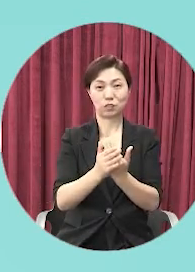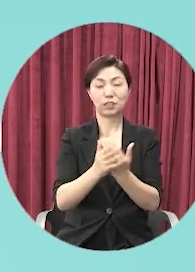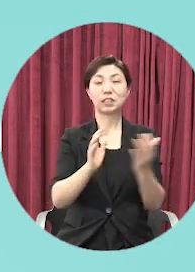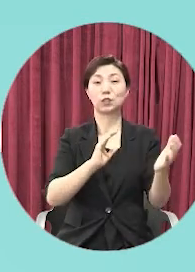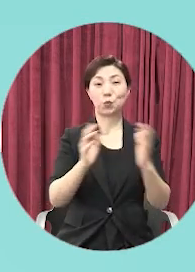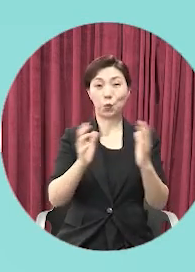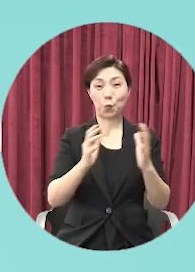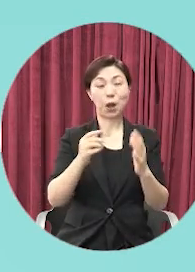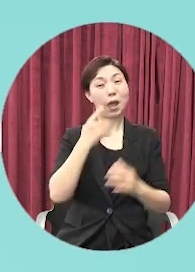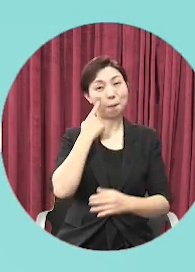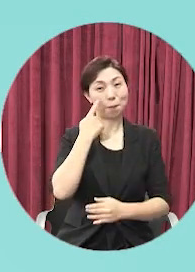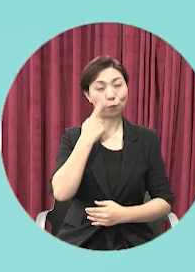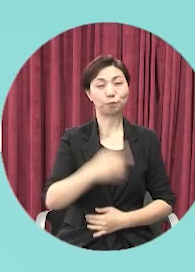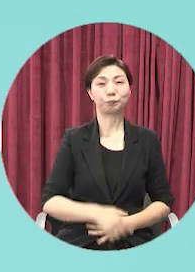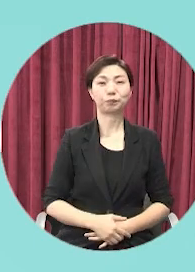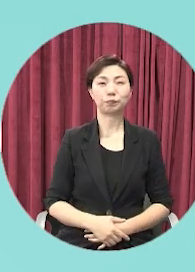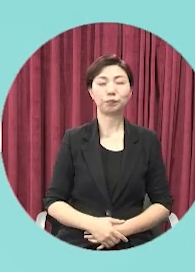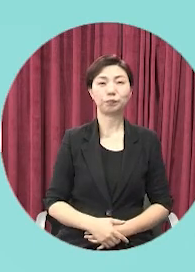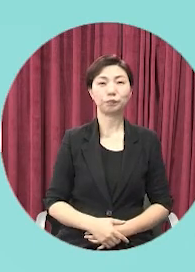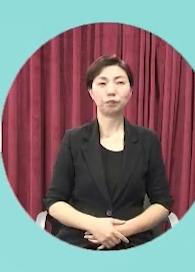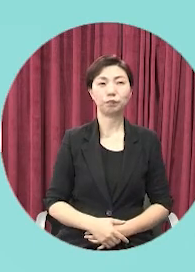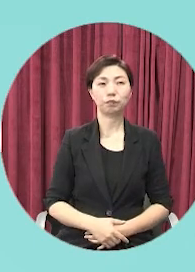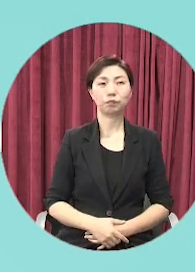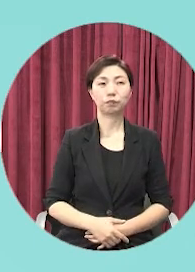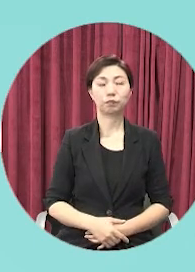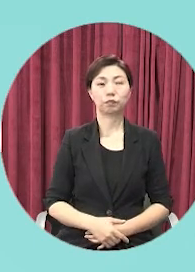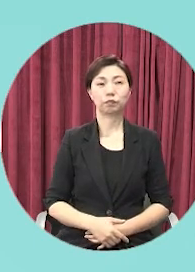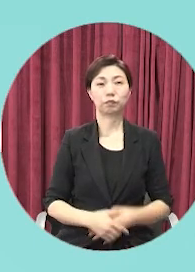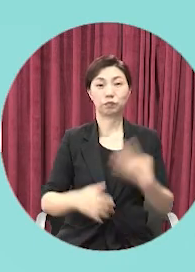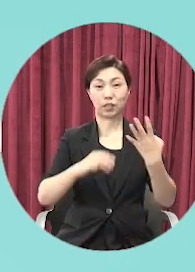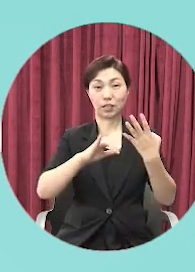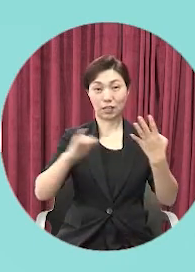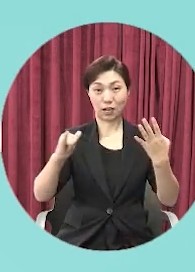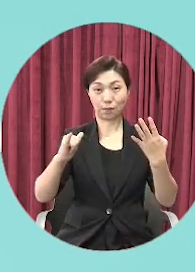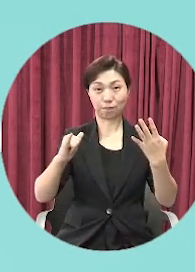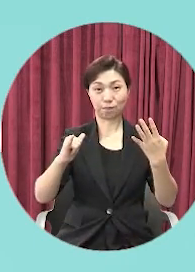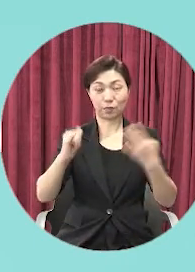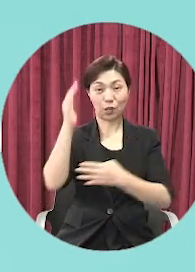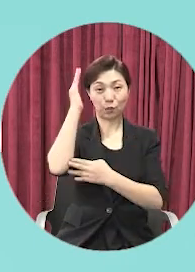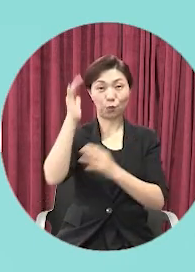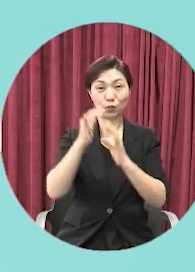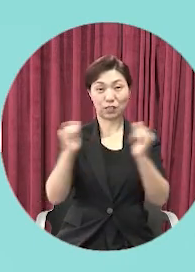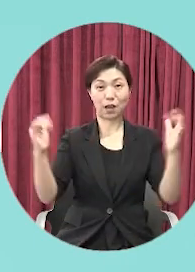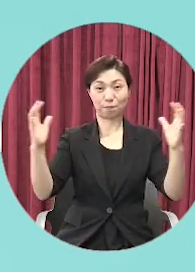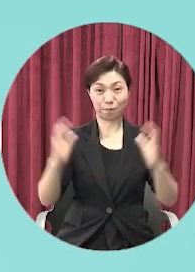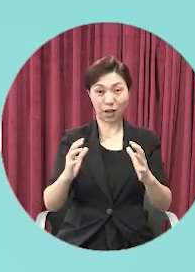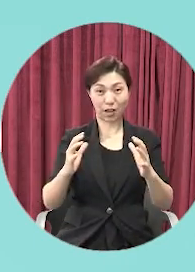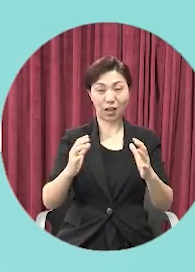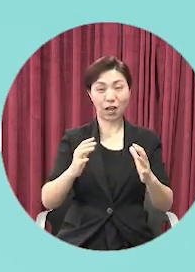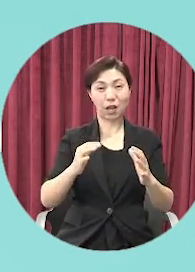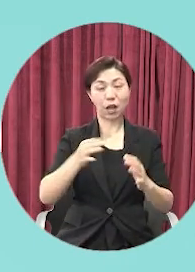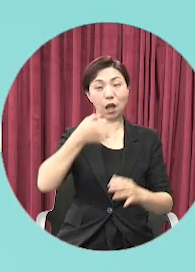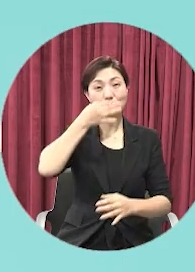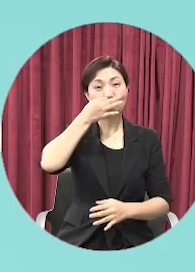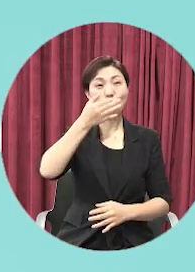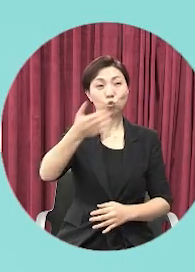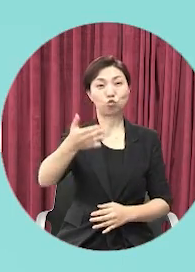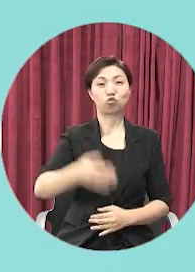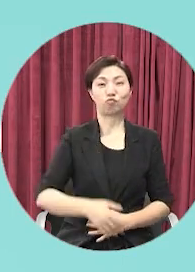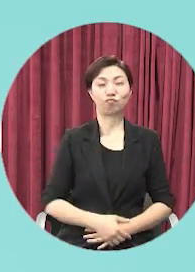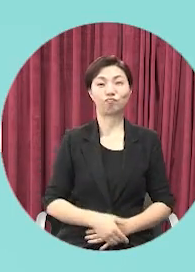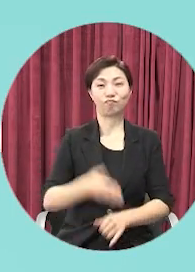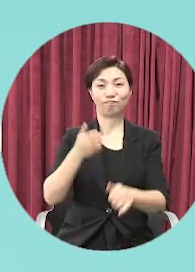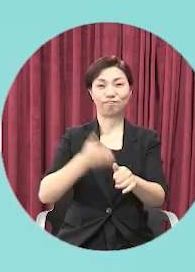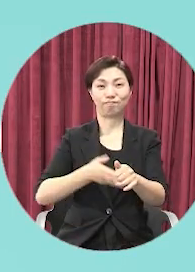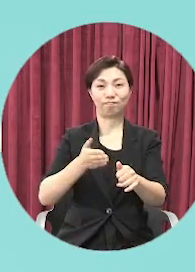토론을 잠깐 진행하도록 하겠습니다. 혹시 네 분들 다 나와 계시면 한 화면에 보여주실 수 있으면 보여주시면